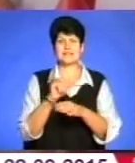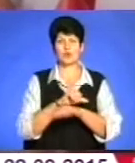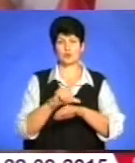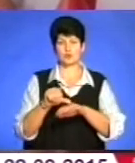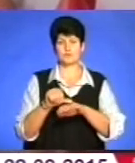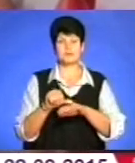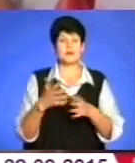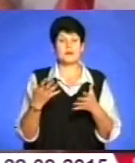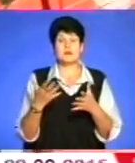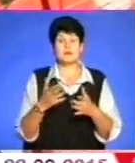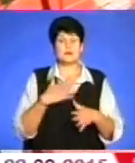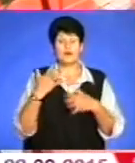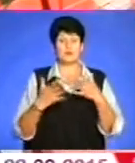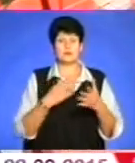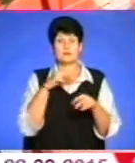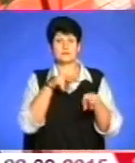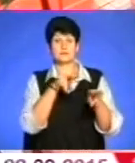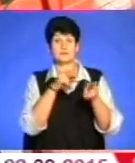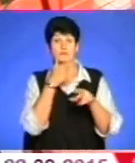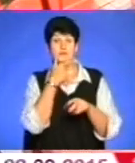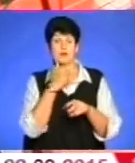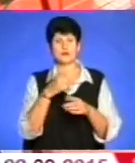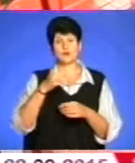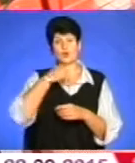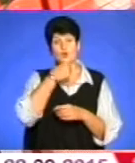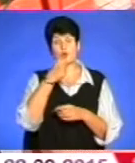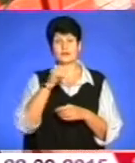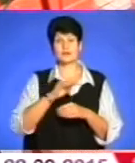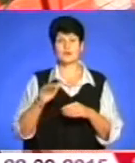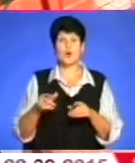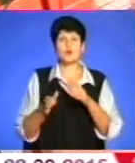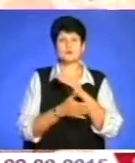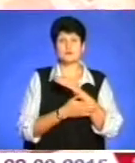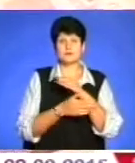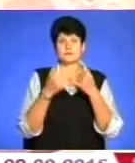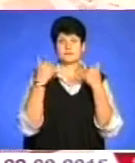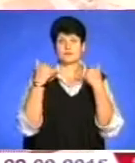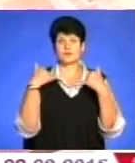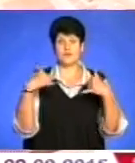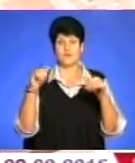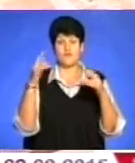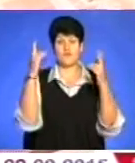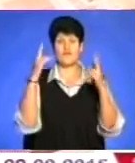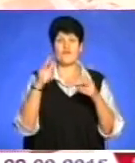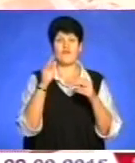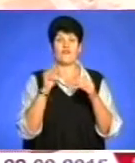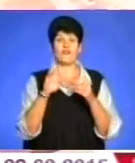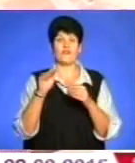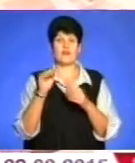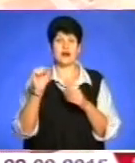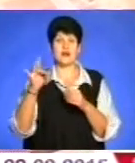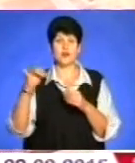Із захопленням за ними спостерігали дорослі та діти. Останні особливо дивувалися фараоновим зміям, велетенським